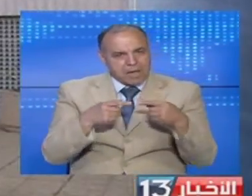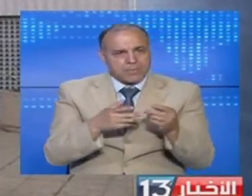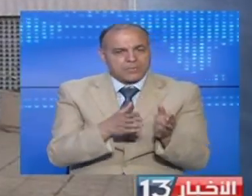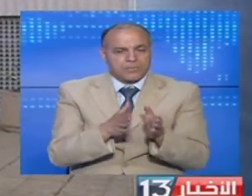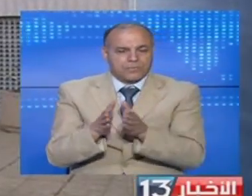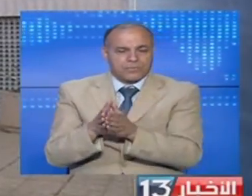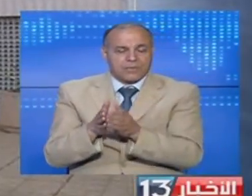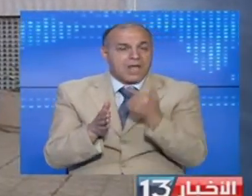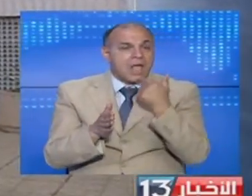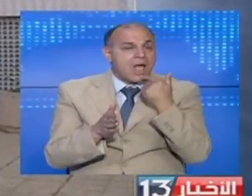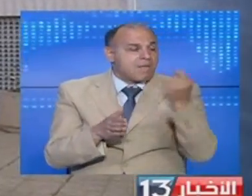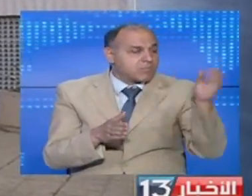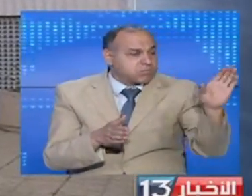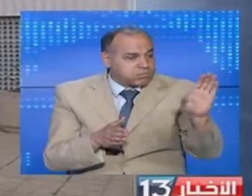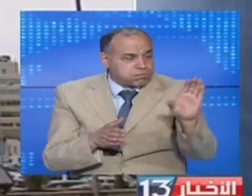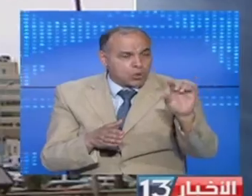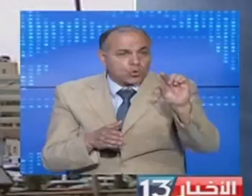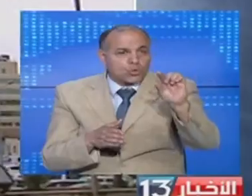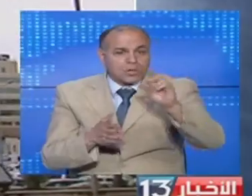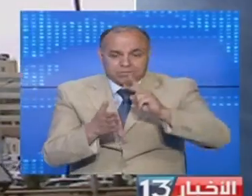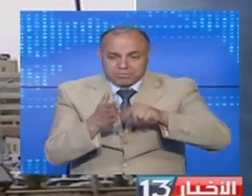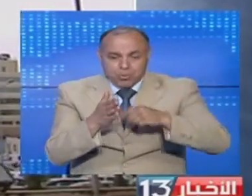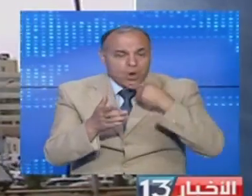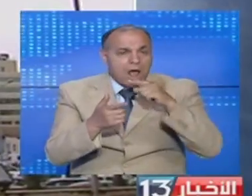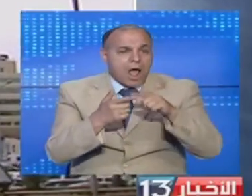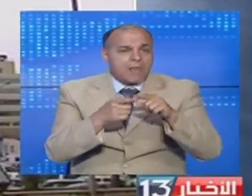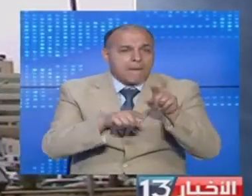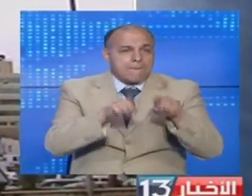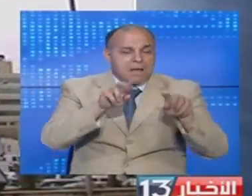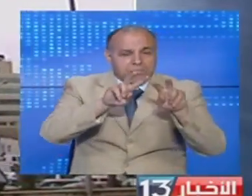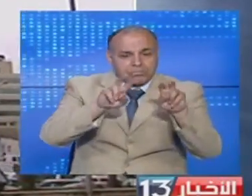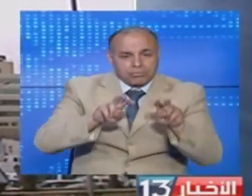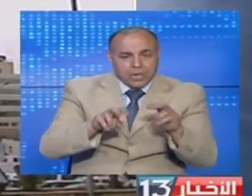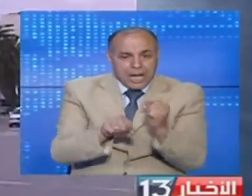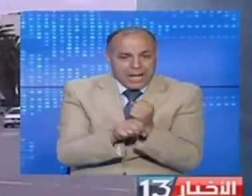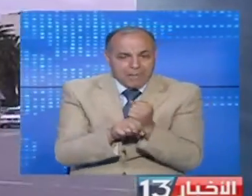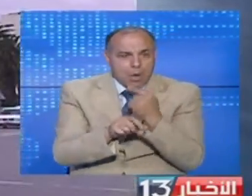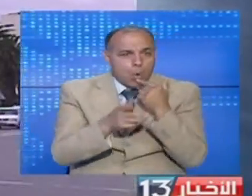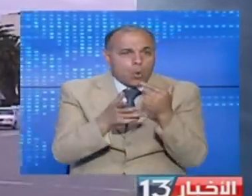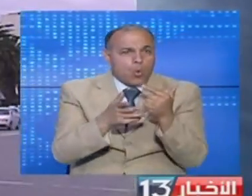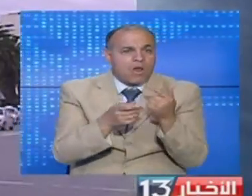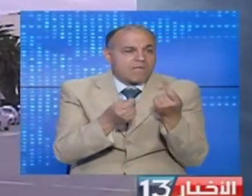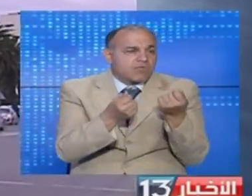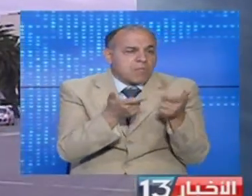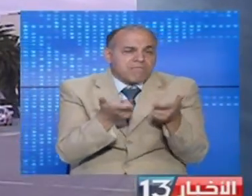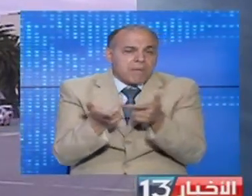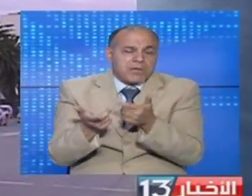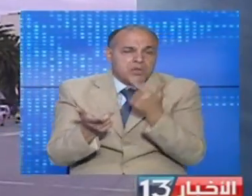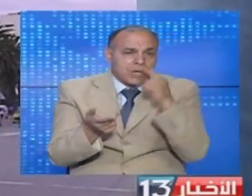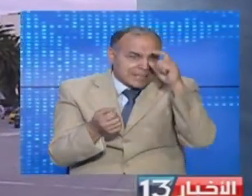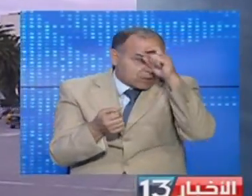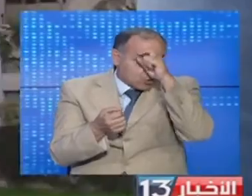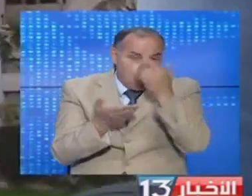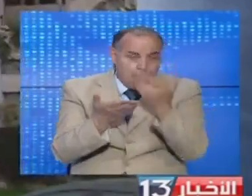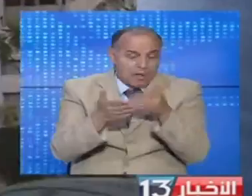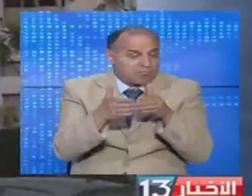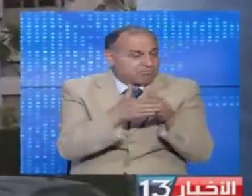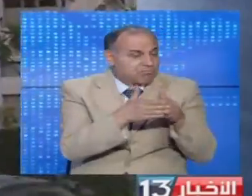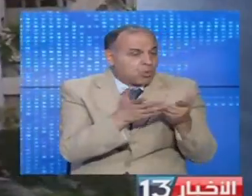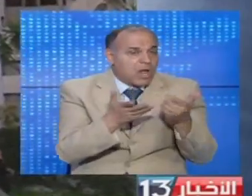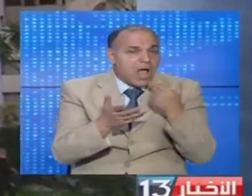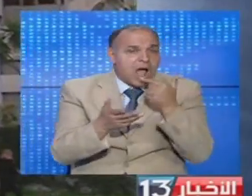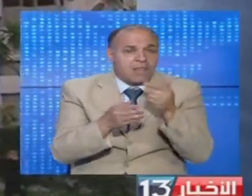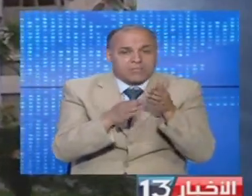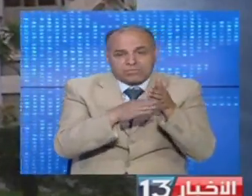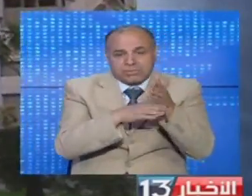ويمثل التمويل الصغير تلقى نشات لعدد من الباحثين عن الشغل في ظل شح الموارد والصعوبات التي قد تعترض هم